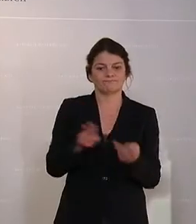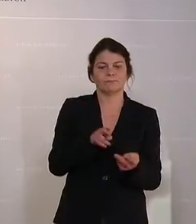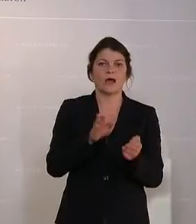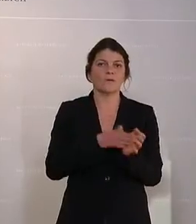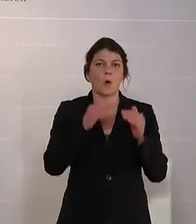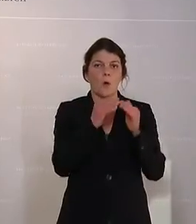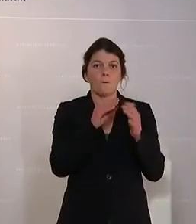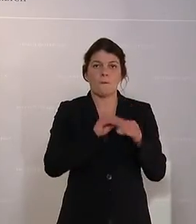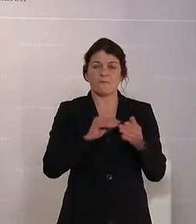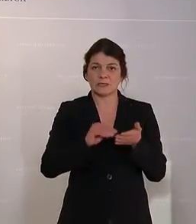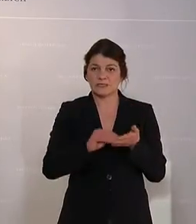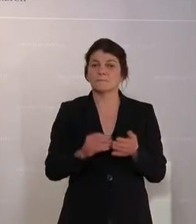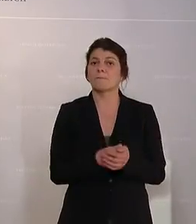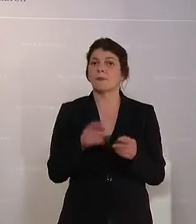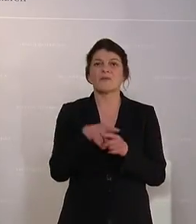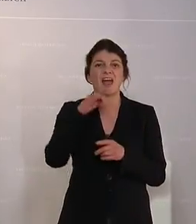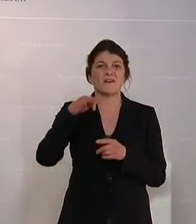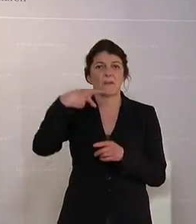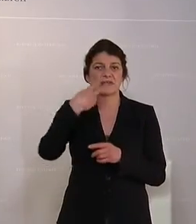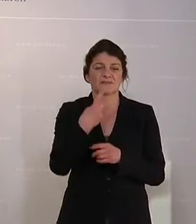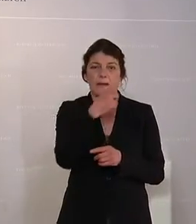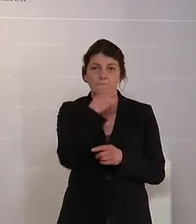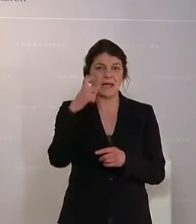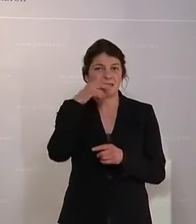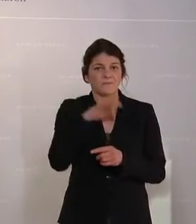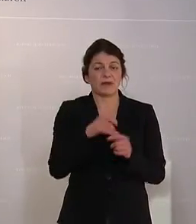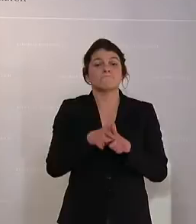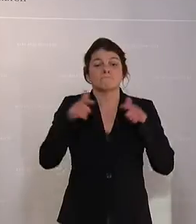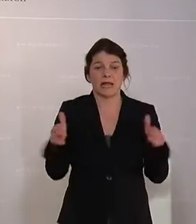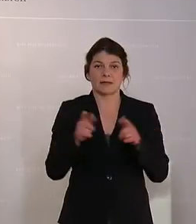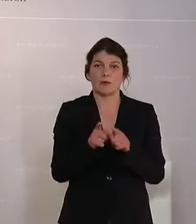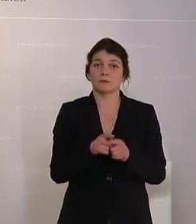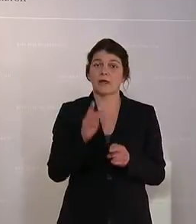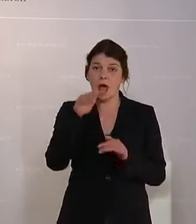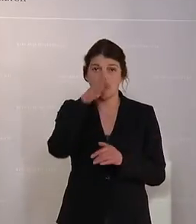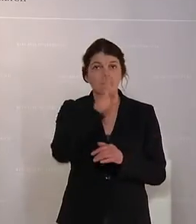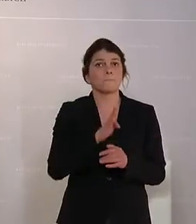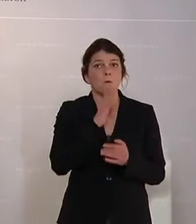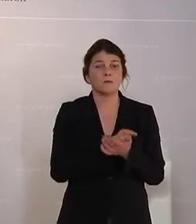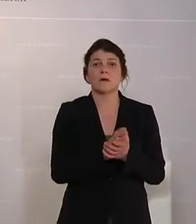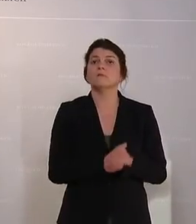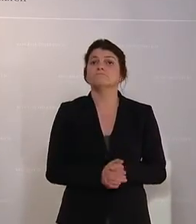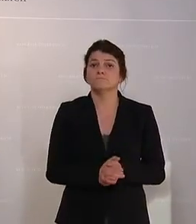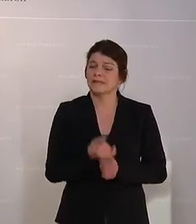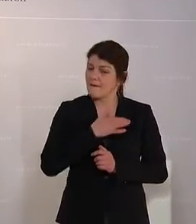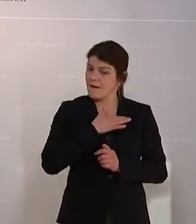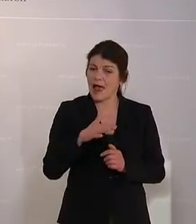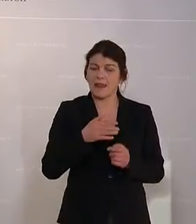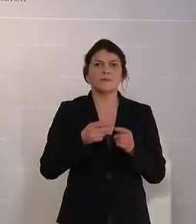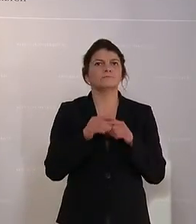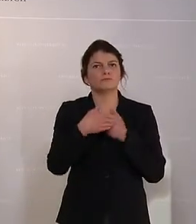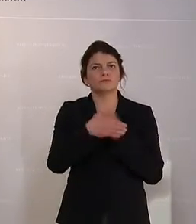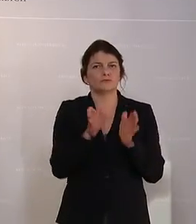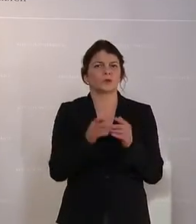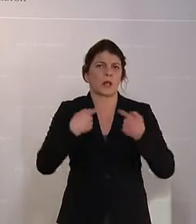werden. Darüber hinaus wird die FFP2-Maskenpflicht ausgeweitet. Sie gilt ab Montag in allen geschlossenen